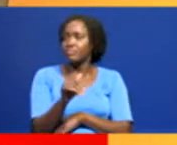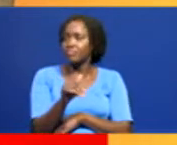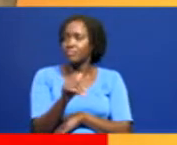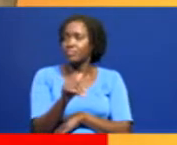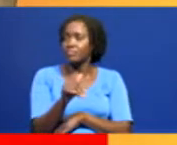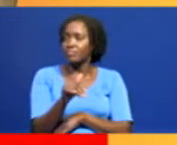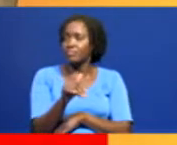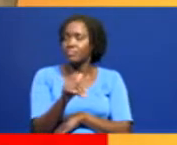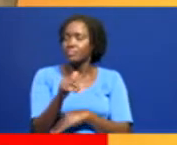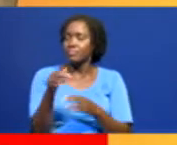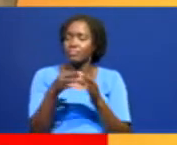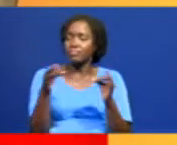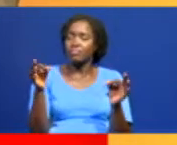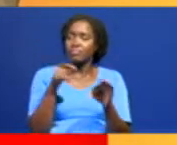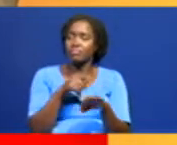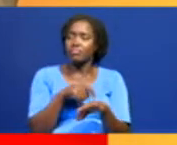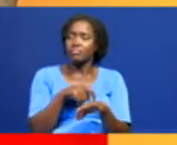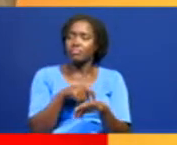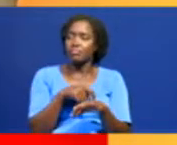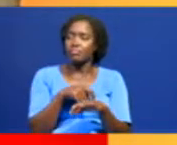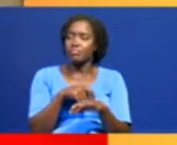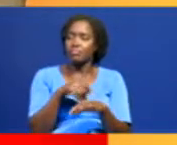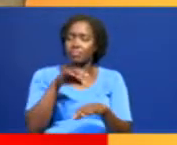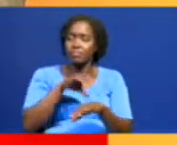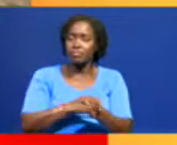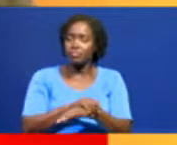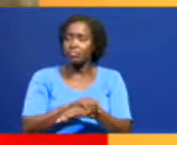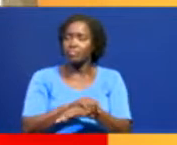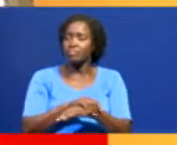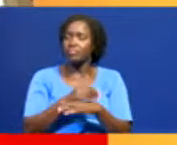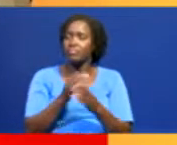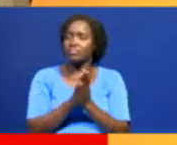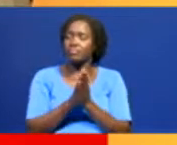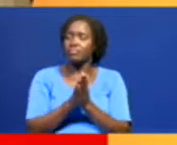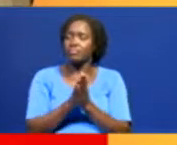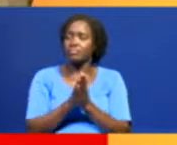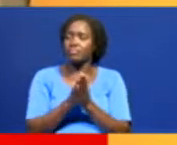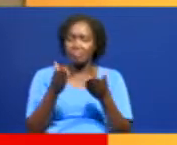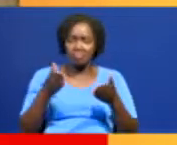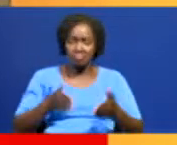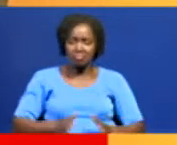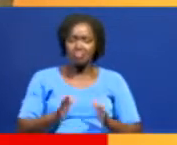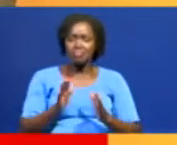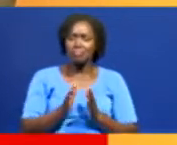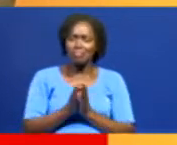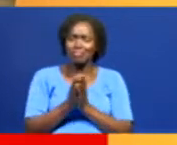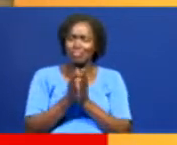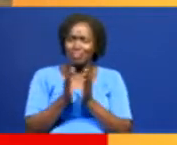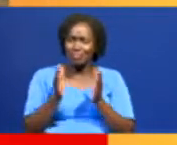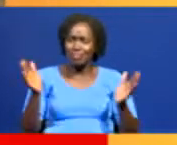ndovu inachukua muda mrefu sana kupata mimba, lakini ikizaa inazaa ndovu mkubwa sana. Na huku